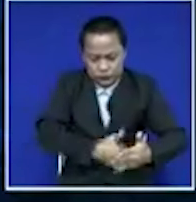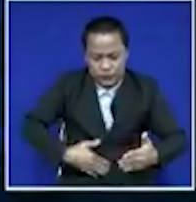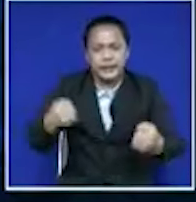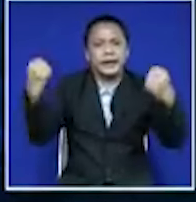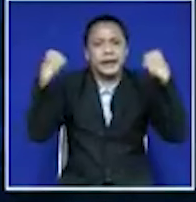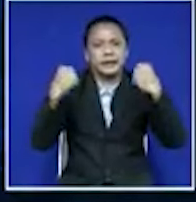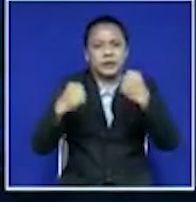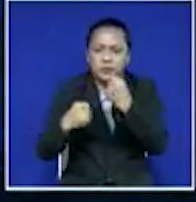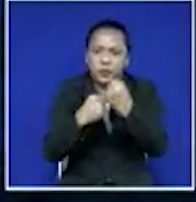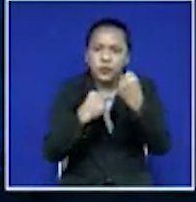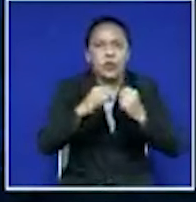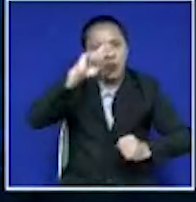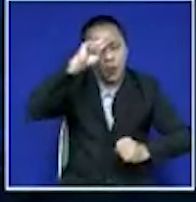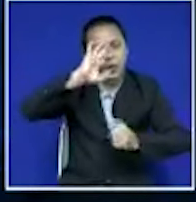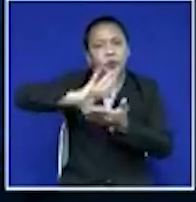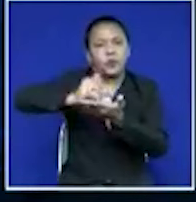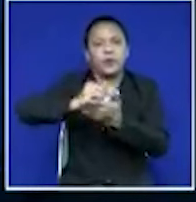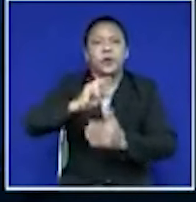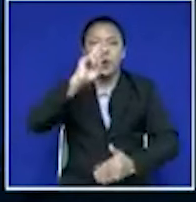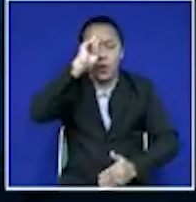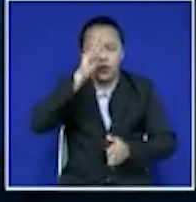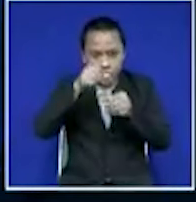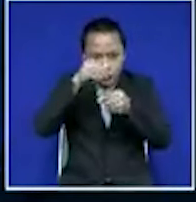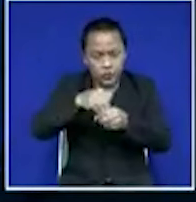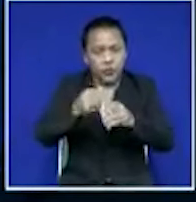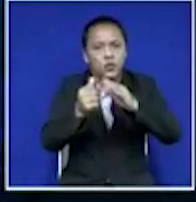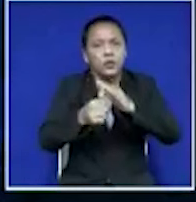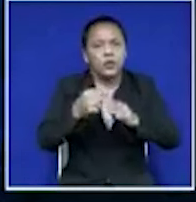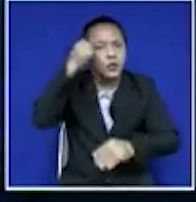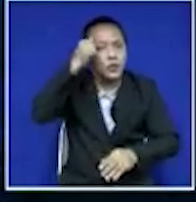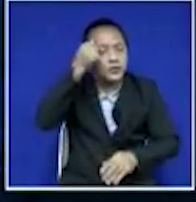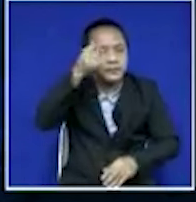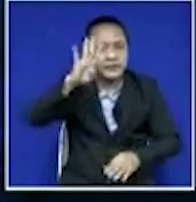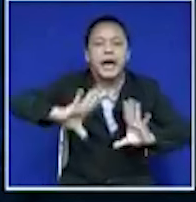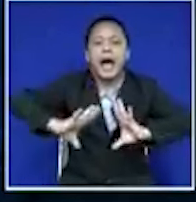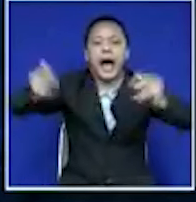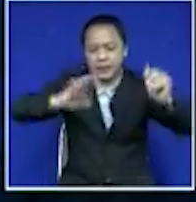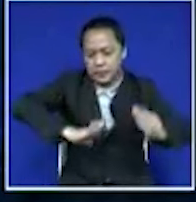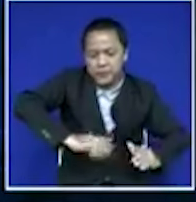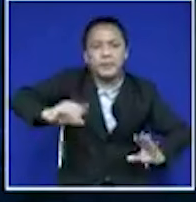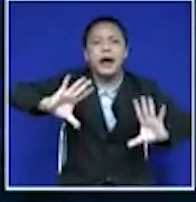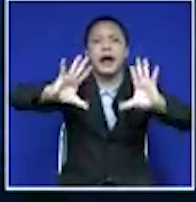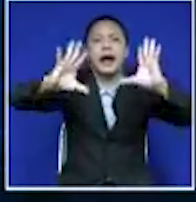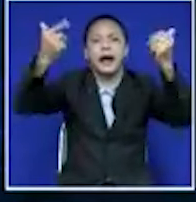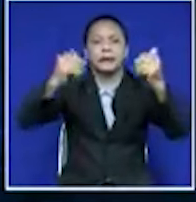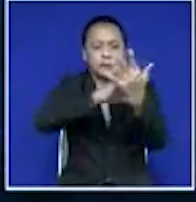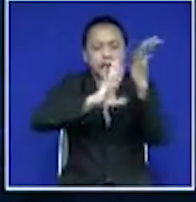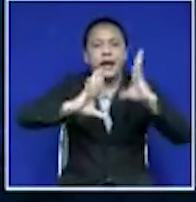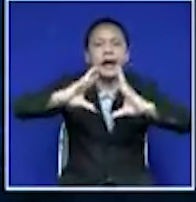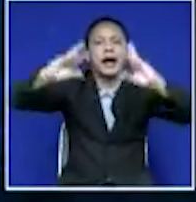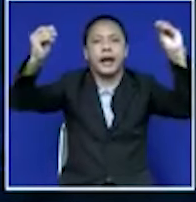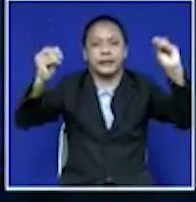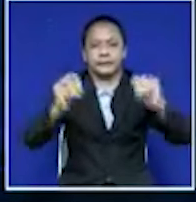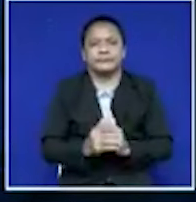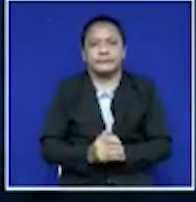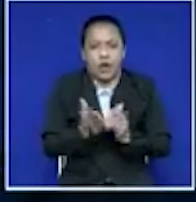ขาได้สู้กับโรคแล้วระยะของโรค14วันอย่างที่ว่าก็จะหายไปจากตัวเขาแล้วก็หายไปจากประเทศไทยจากในพื้นที่ตรงนั้น